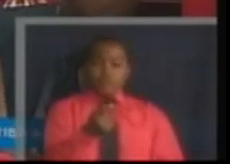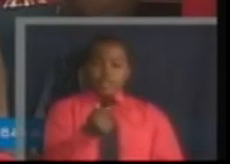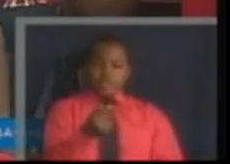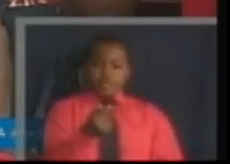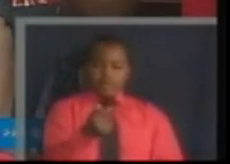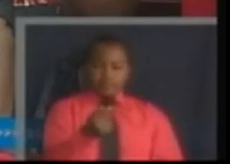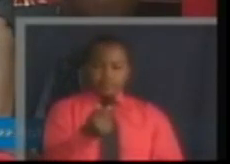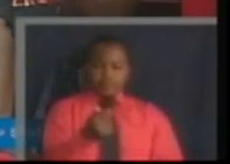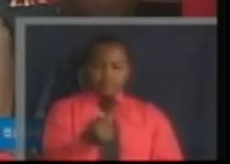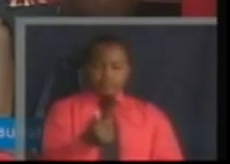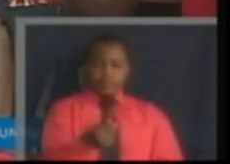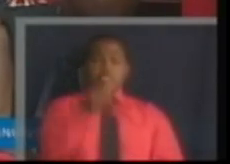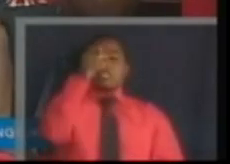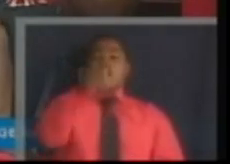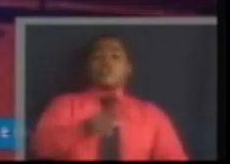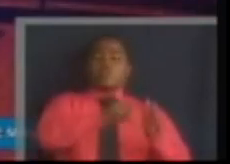za walipa kodi.